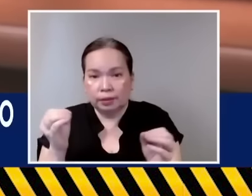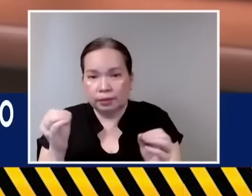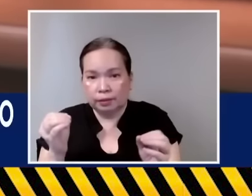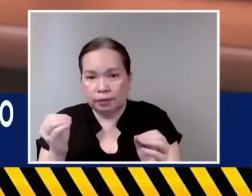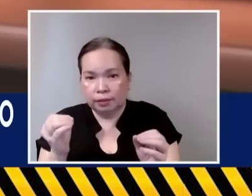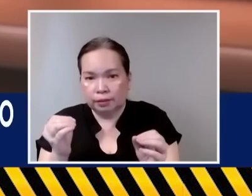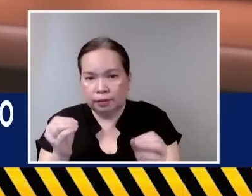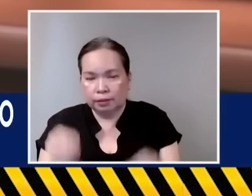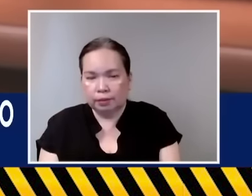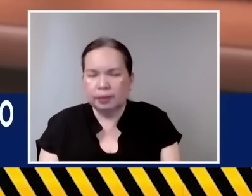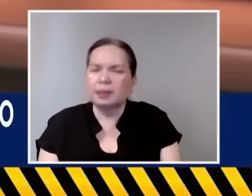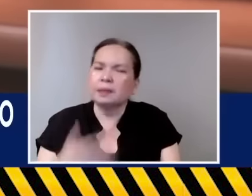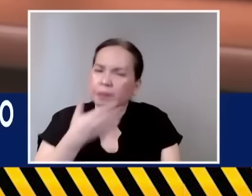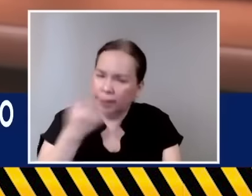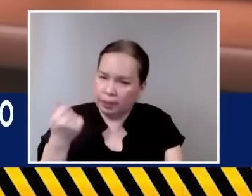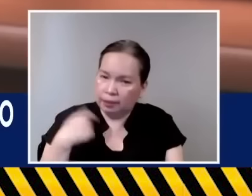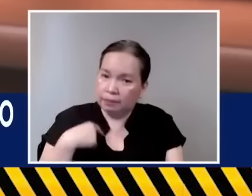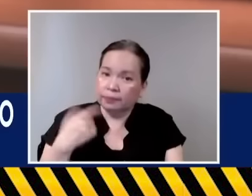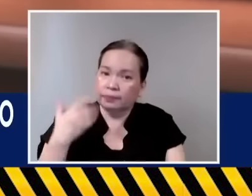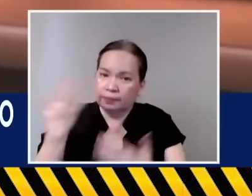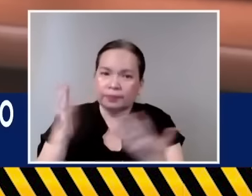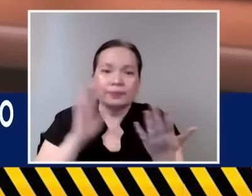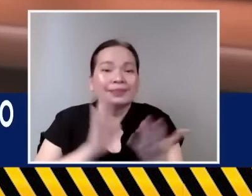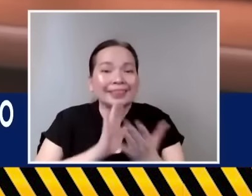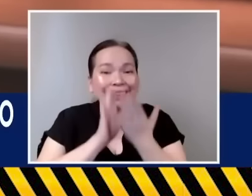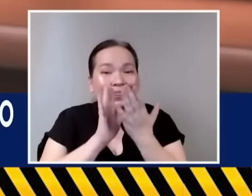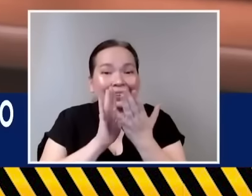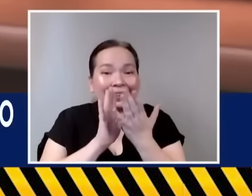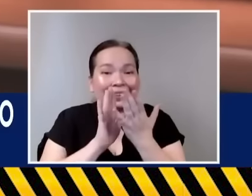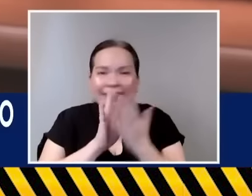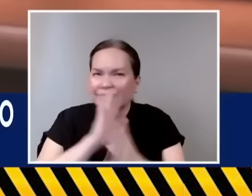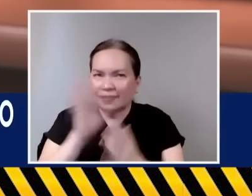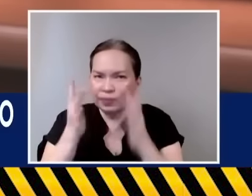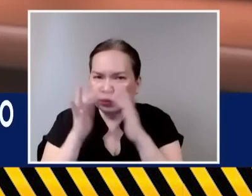suggest, gawin nyo face-to-face, wag sa online.